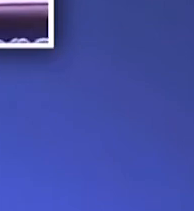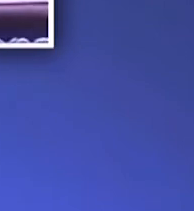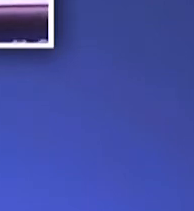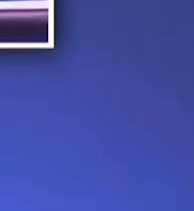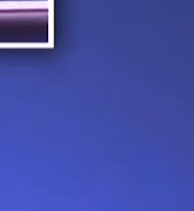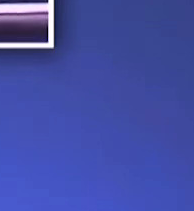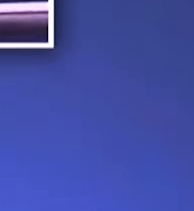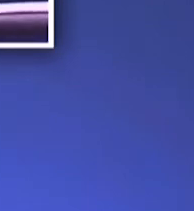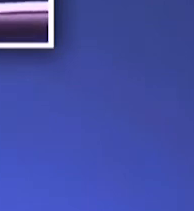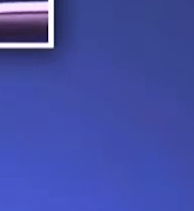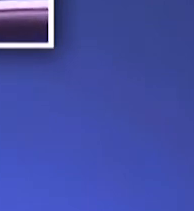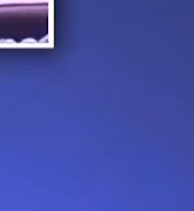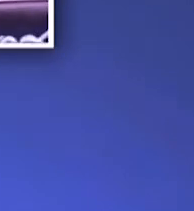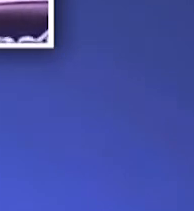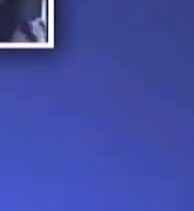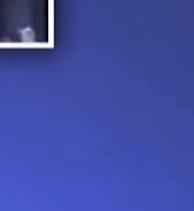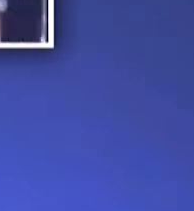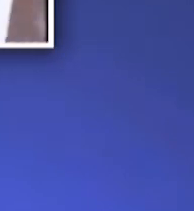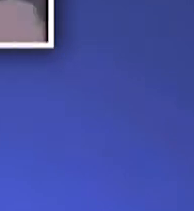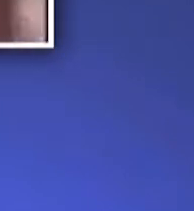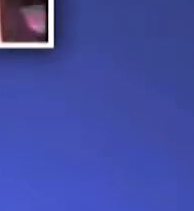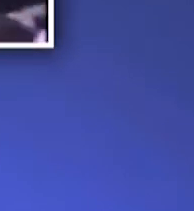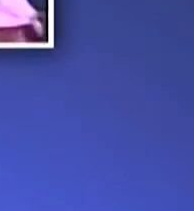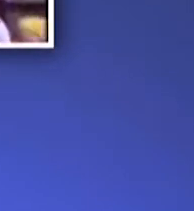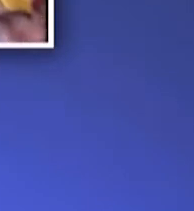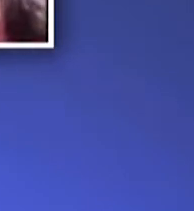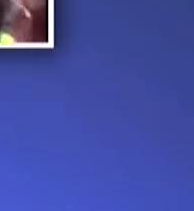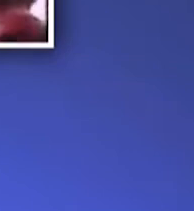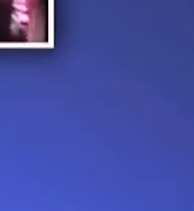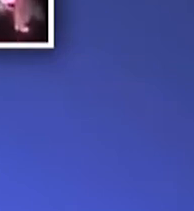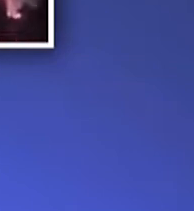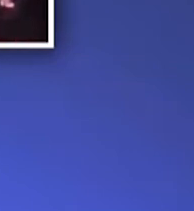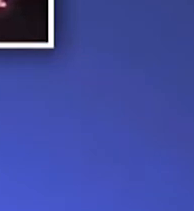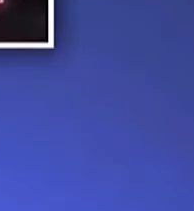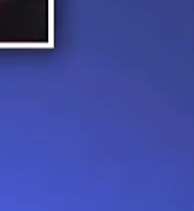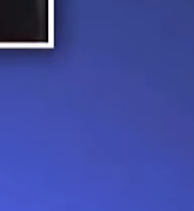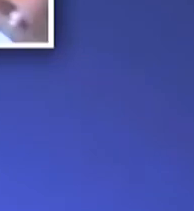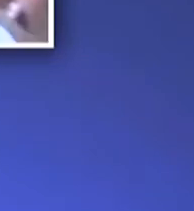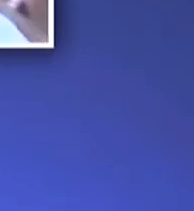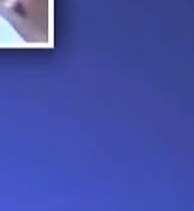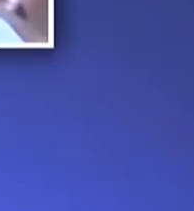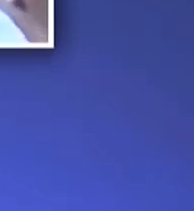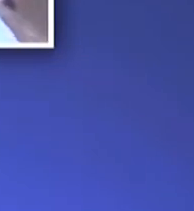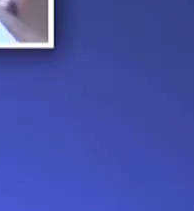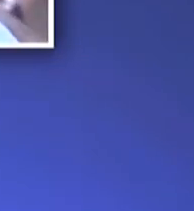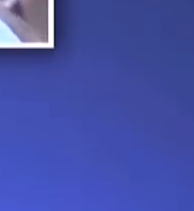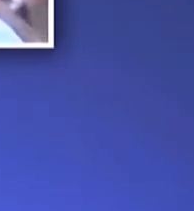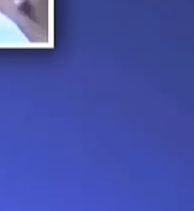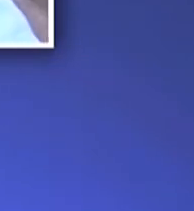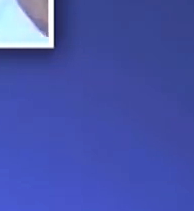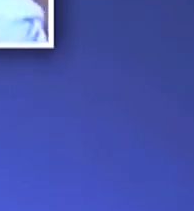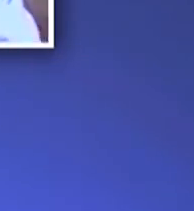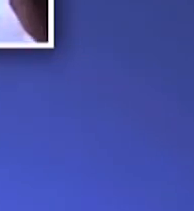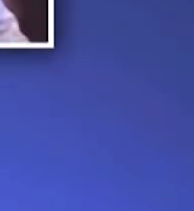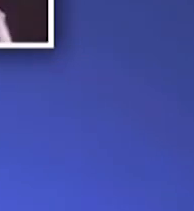ระลึกถึงพระมหากรุณาธิคุณและร่วมถวายพระพรชัยมงคลขอพระองค์ทรงเจริญพระชนมายุยิ่งยืนนานพระสุขภาพ